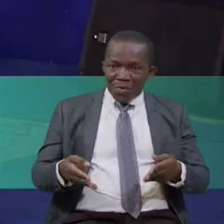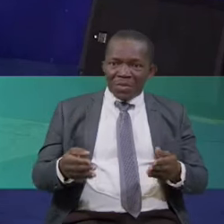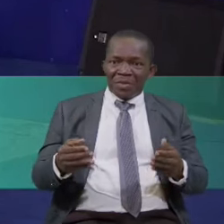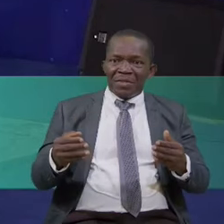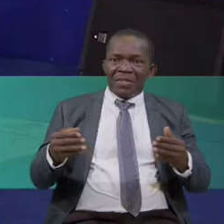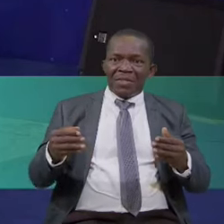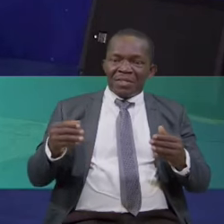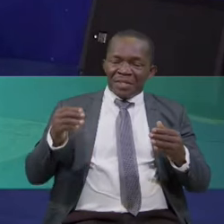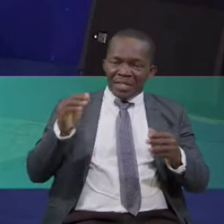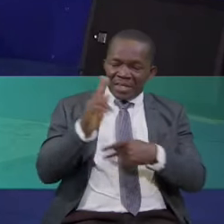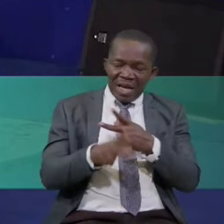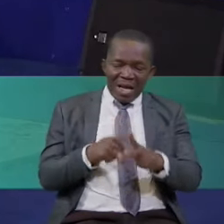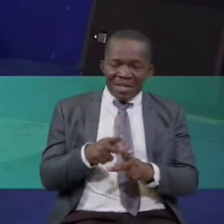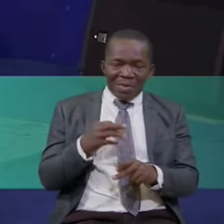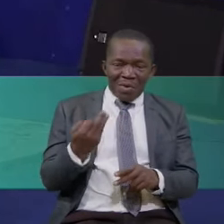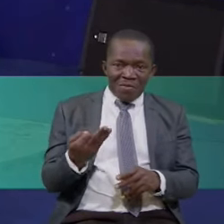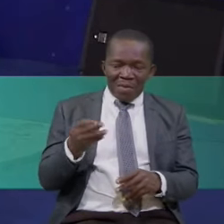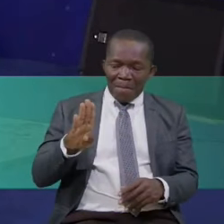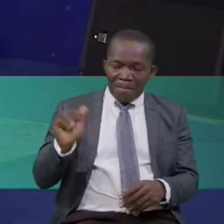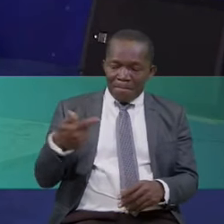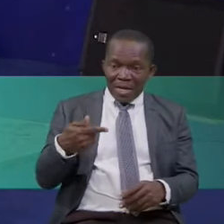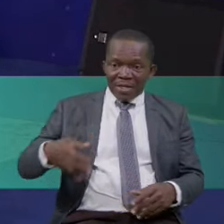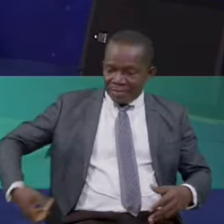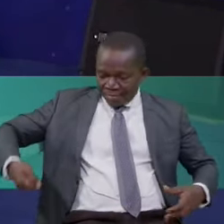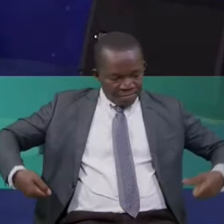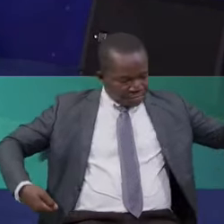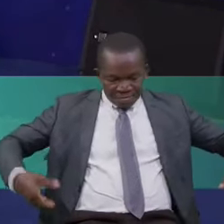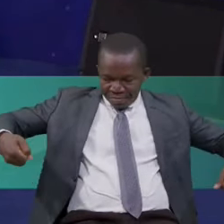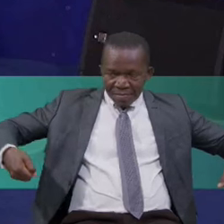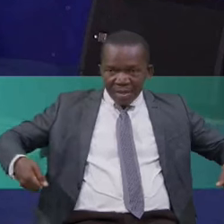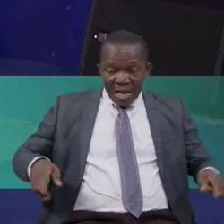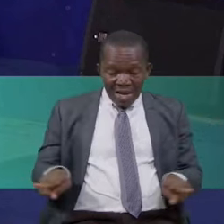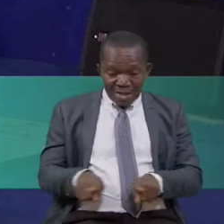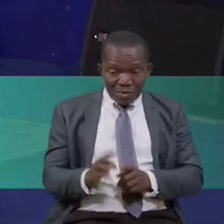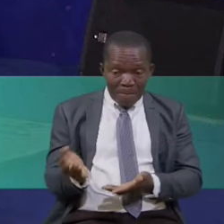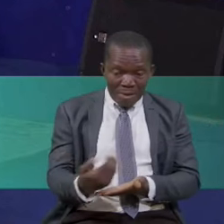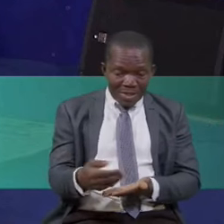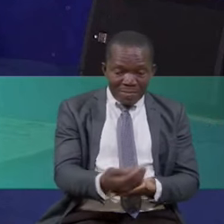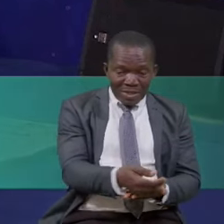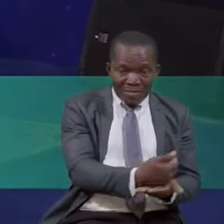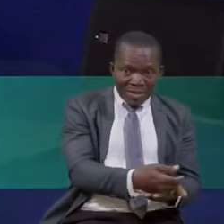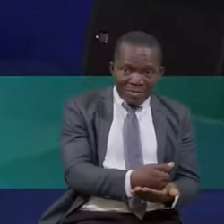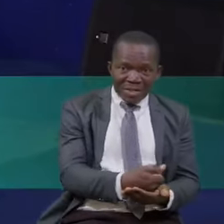kilo et que vous ramassez vos colis vous essayez de soulever le le